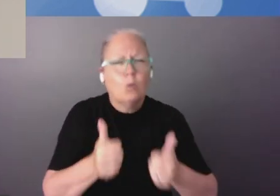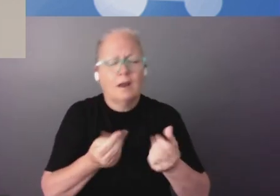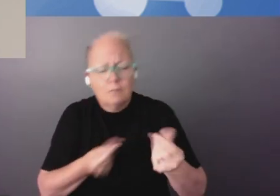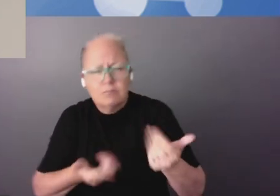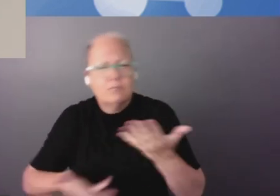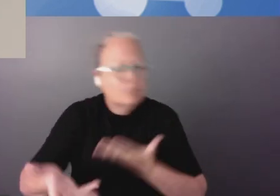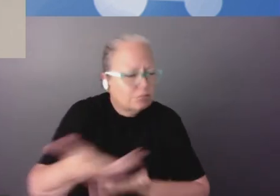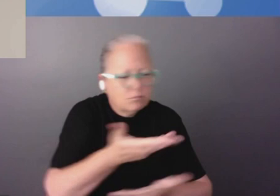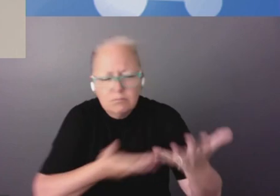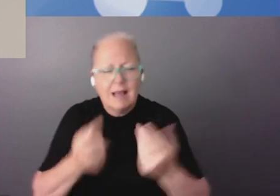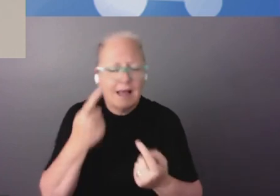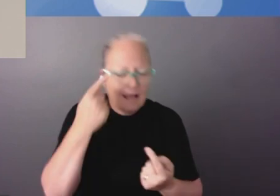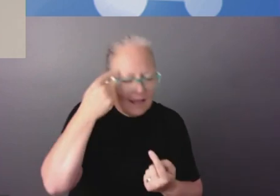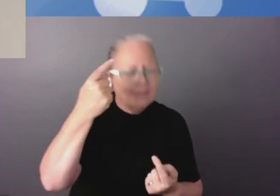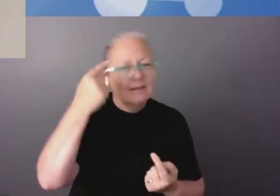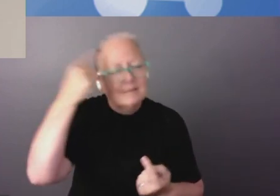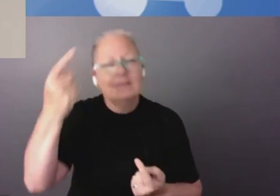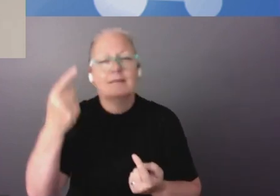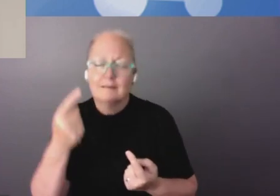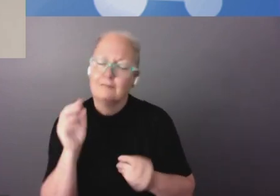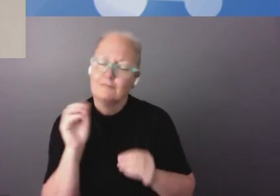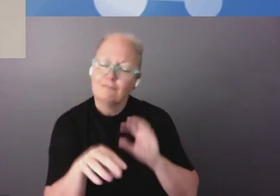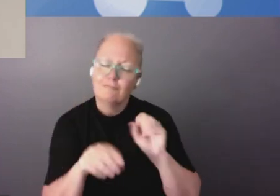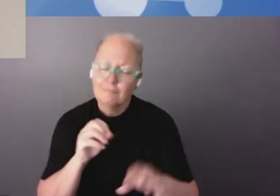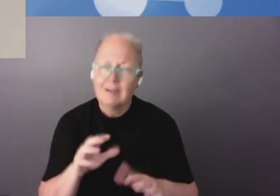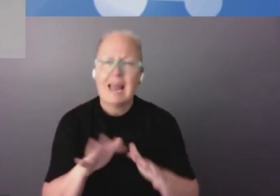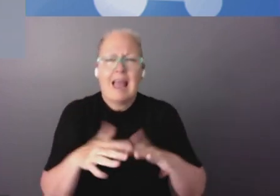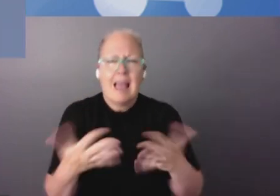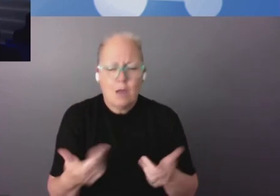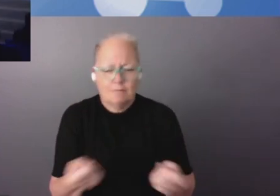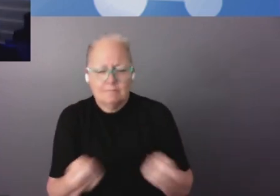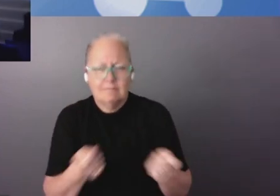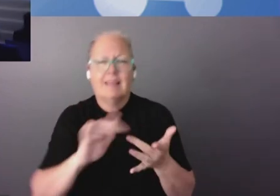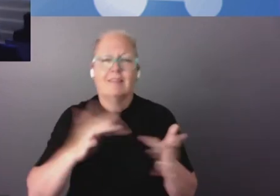zarządzania internetem. Witam Państwa w Katowicach.